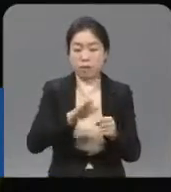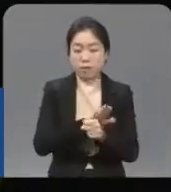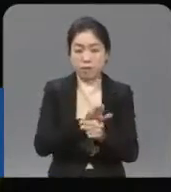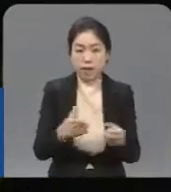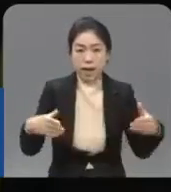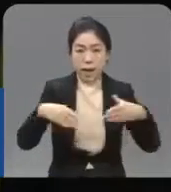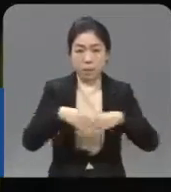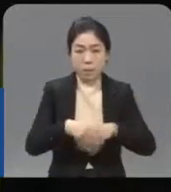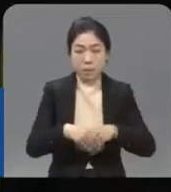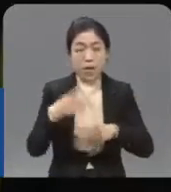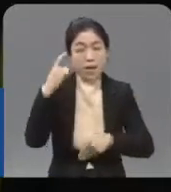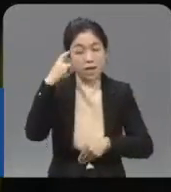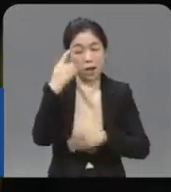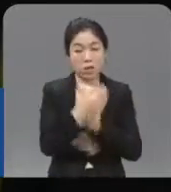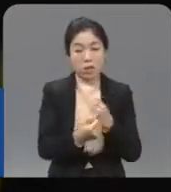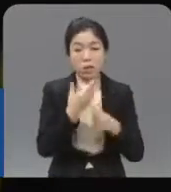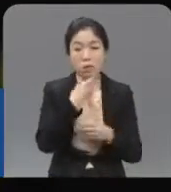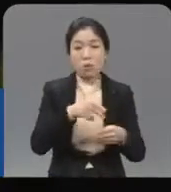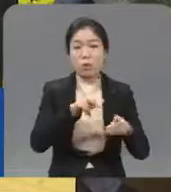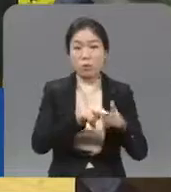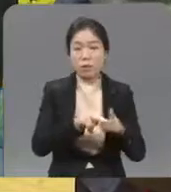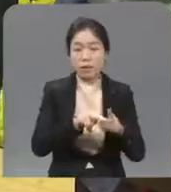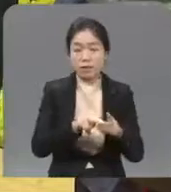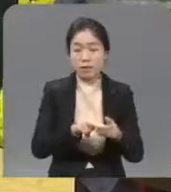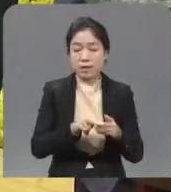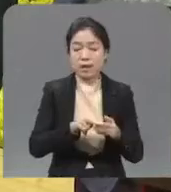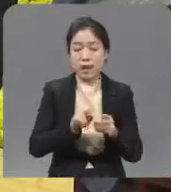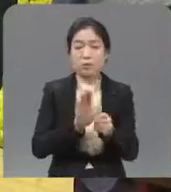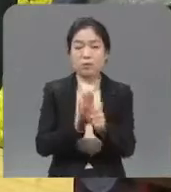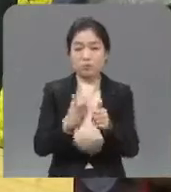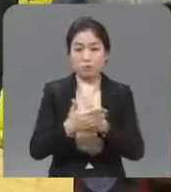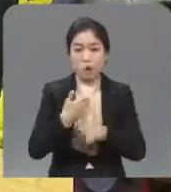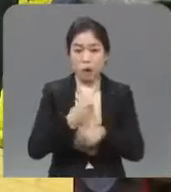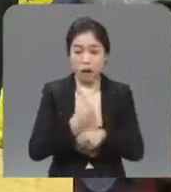맺고 정신건강복지센터와 협조체계를 구축해